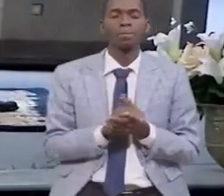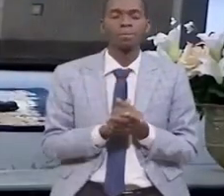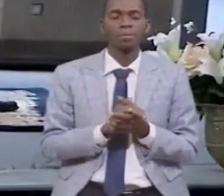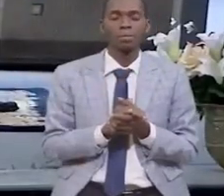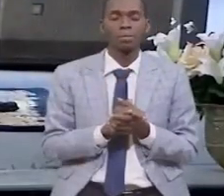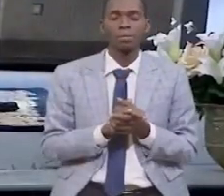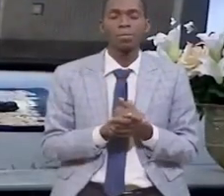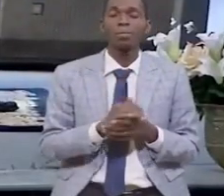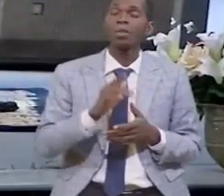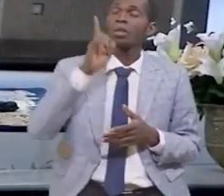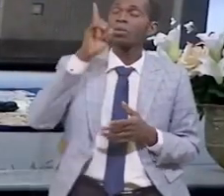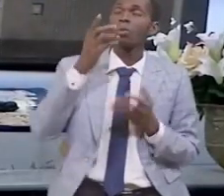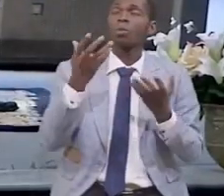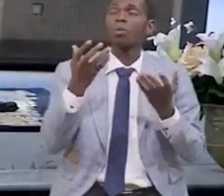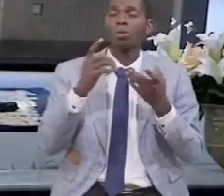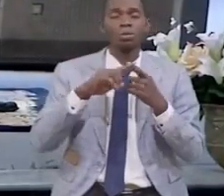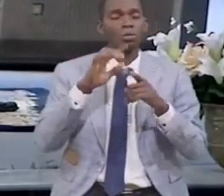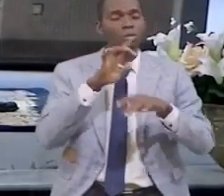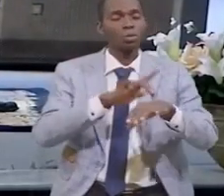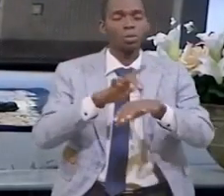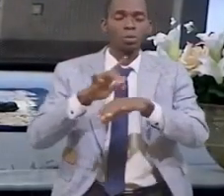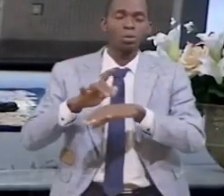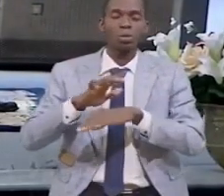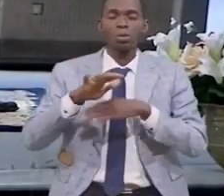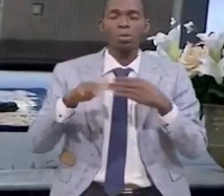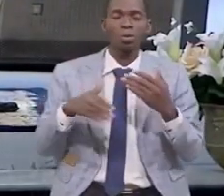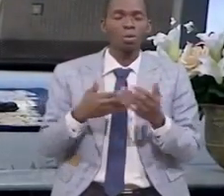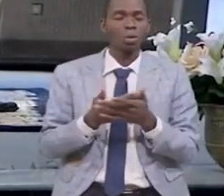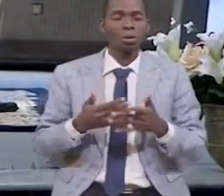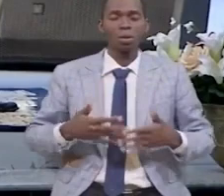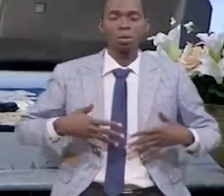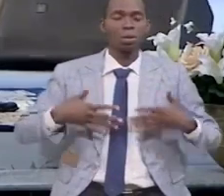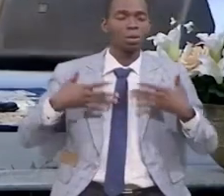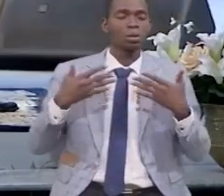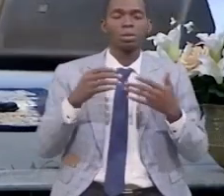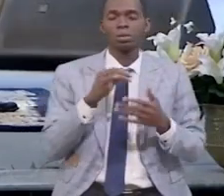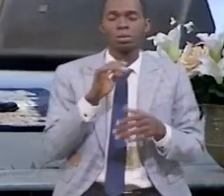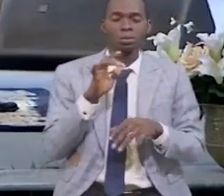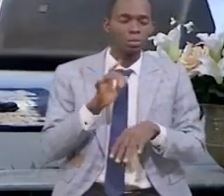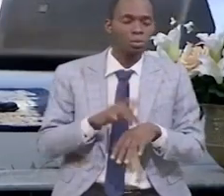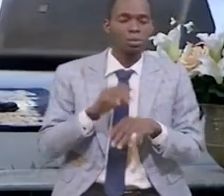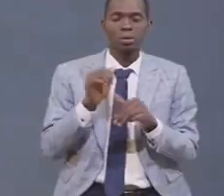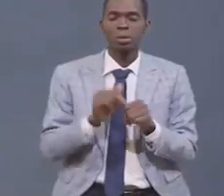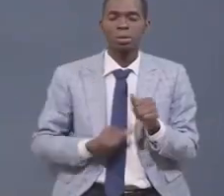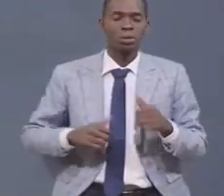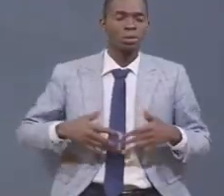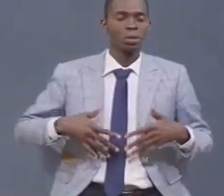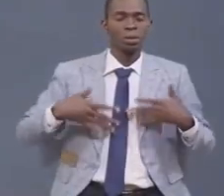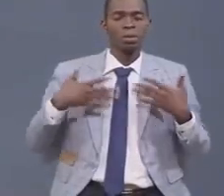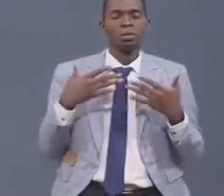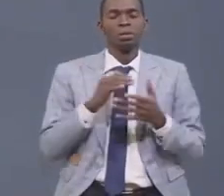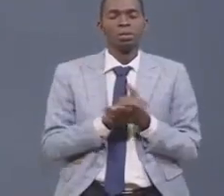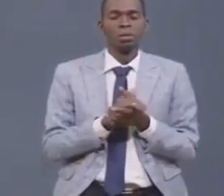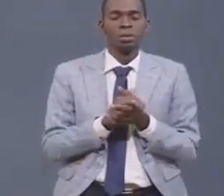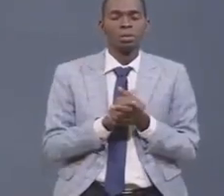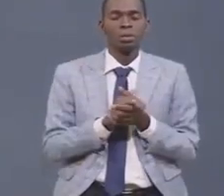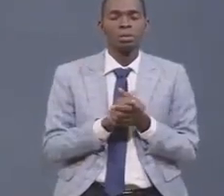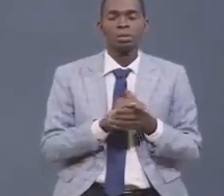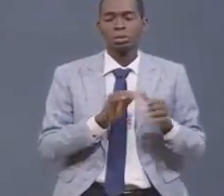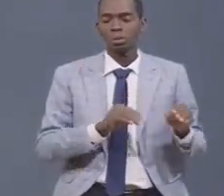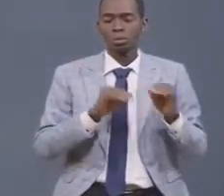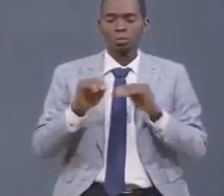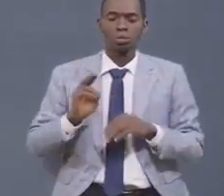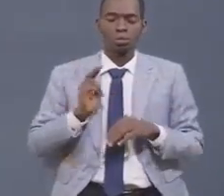I want to touch every life. ప్రతి జీవితాన్ని తాకగోరుతున్నాం. Transform every life. ప్రతి జీవితాన్ని రూపాంతరపరచండి. Put us on the path